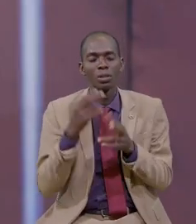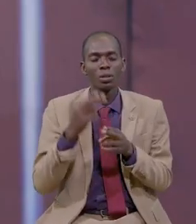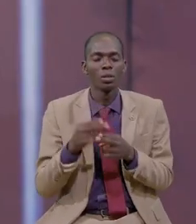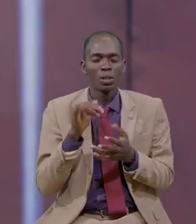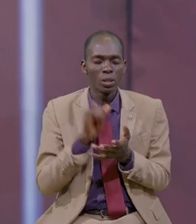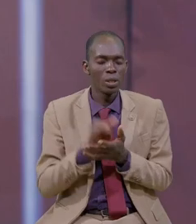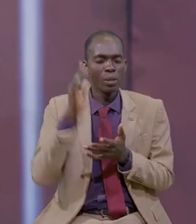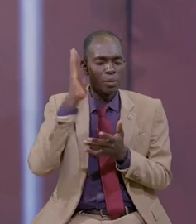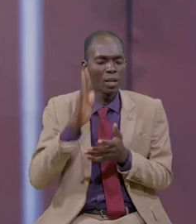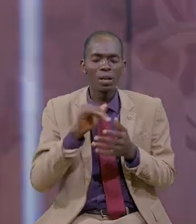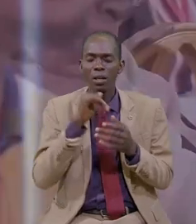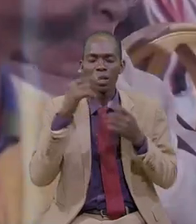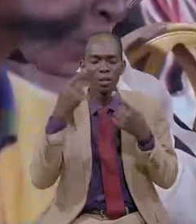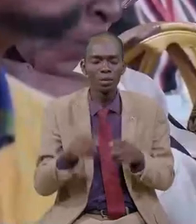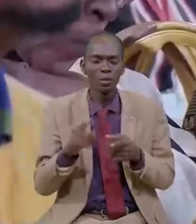Cela ne va m'arriver.